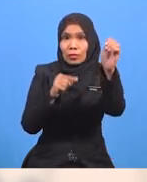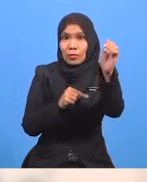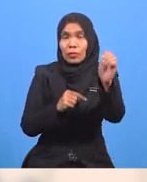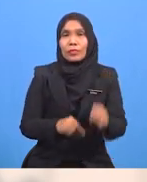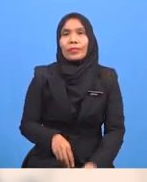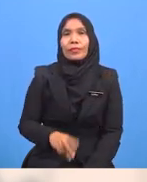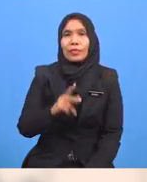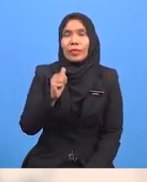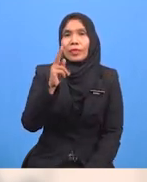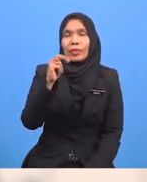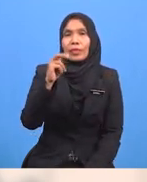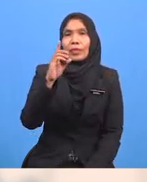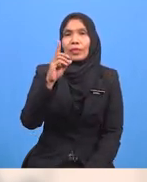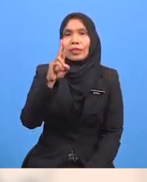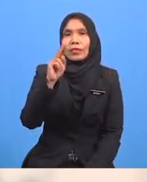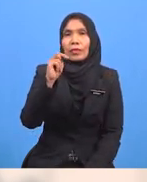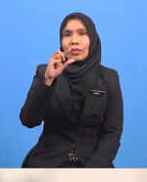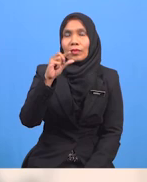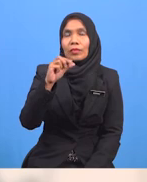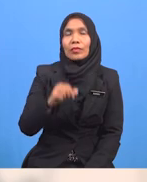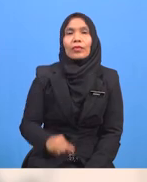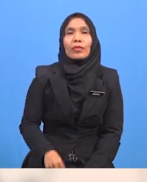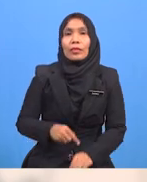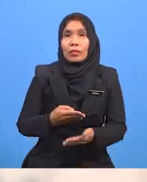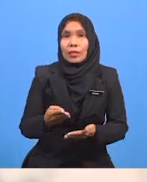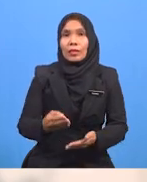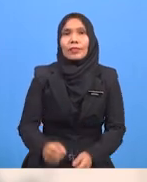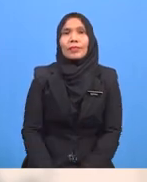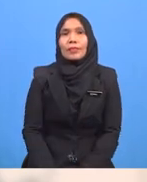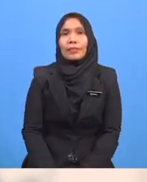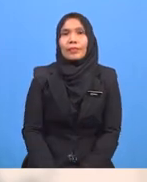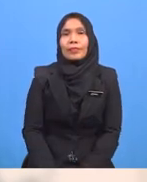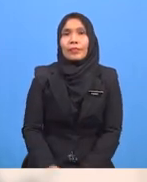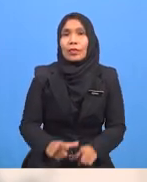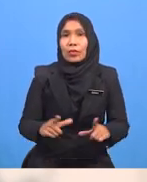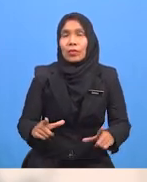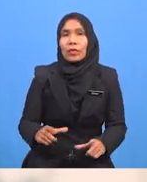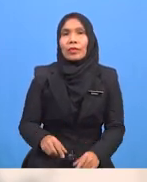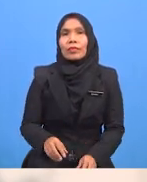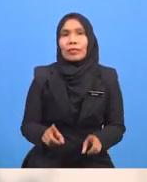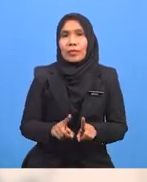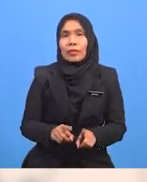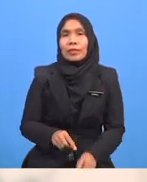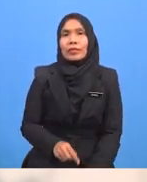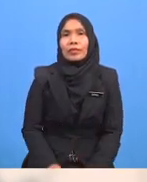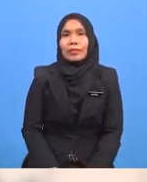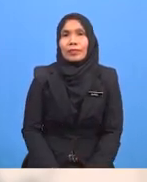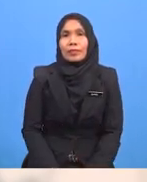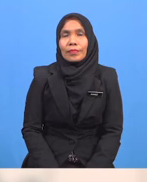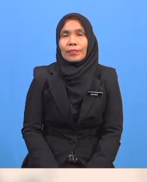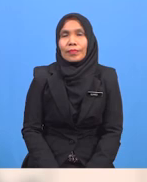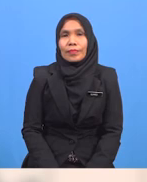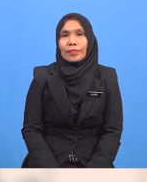menggunakan rumus luas segitiga yaitu 1/2 darah B darat by darat